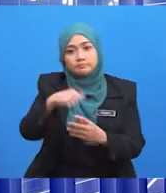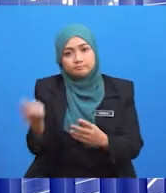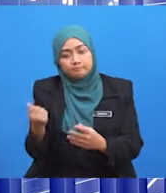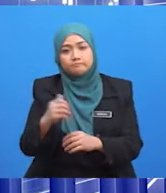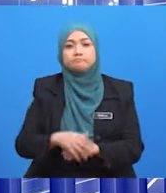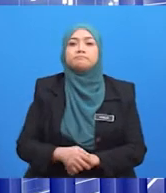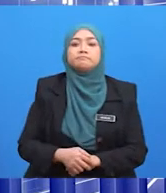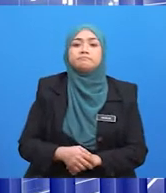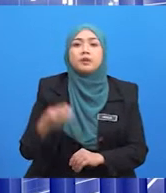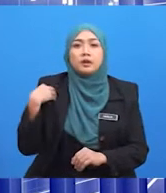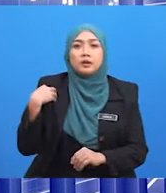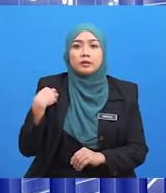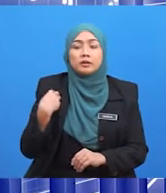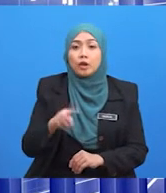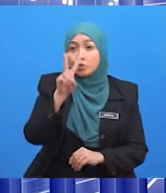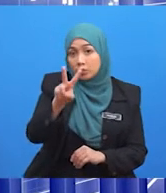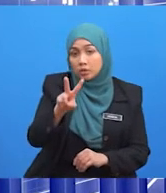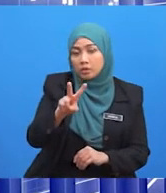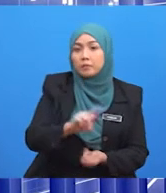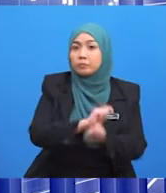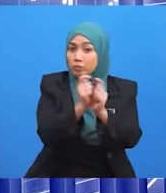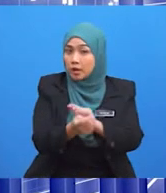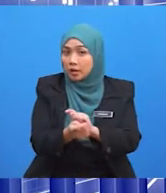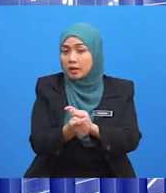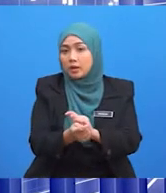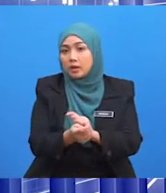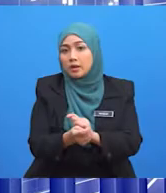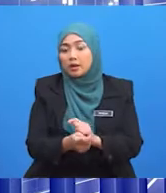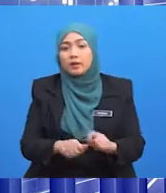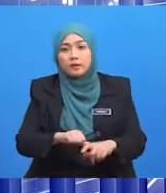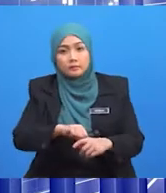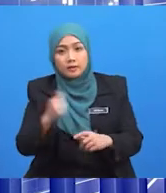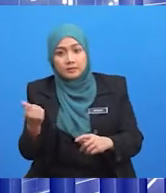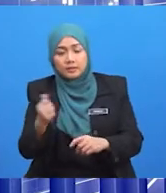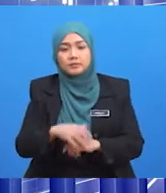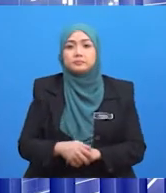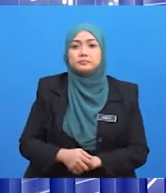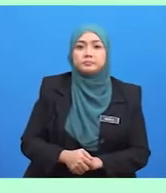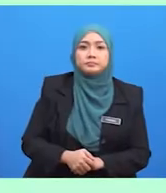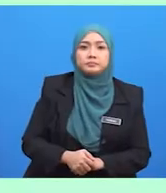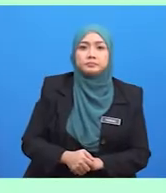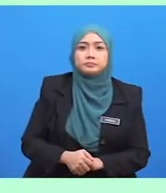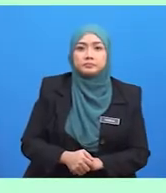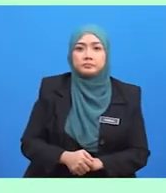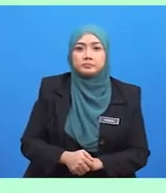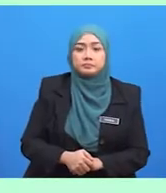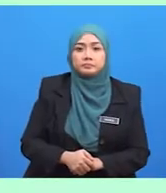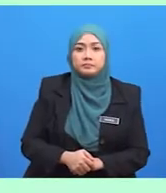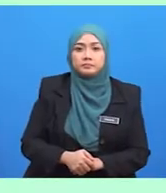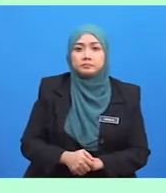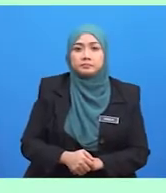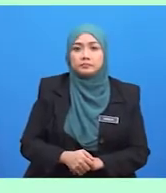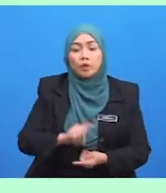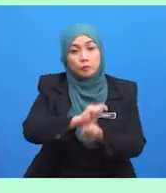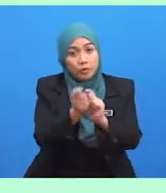dua kadar perubahan pada pertukaran asing. Pertama ialah kadar pertukaran